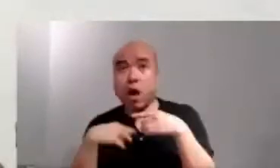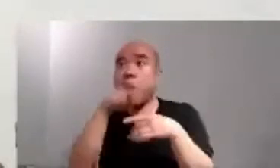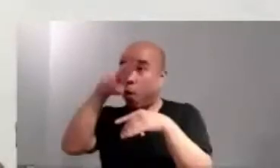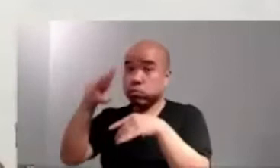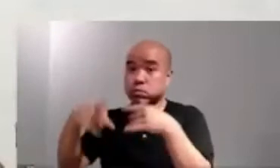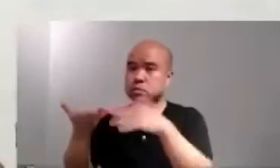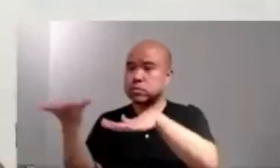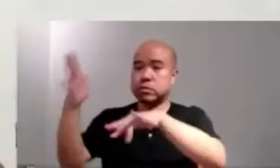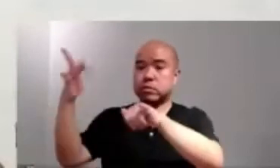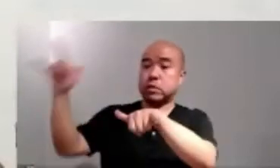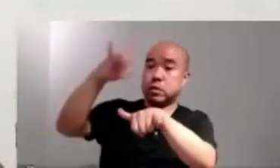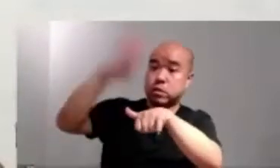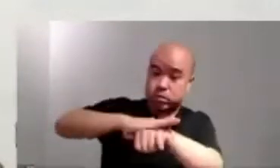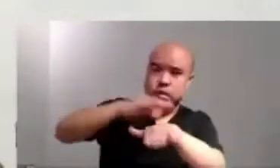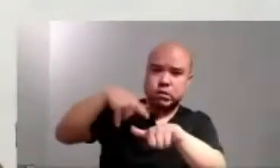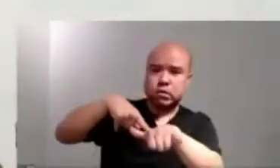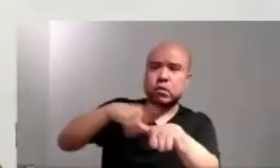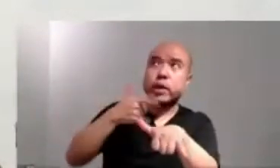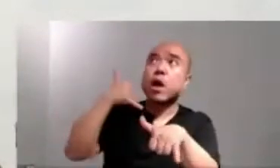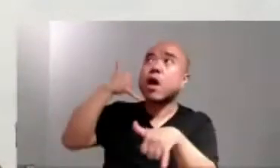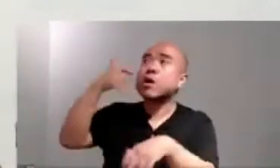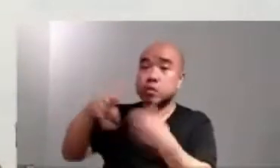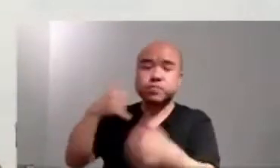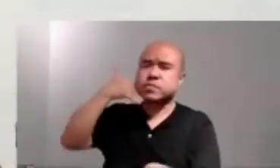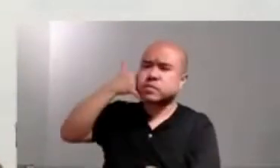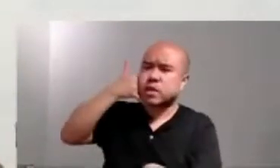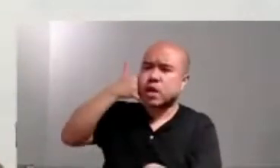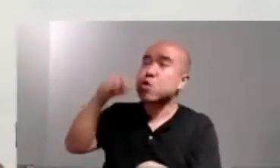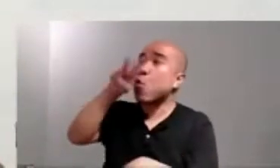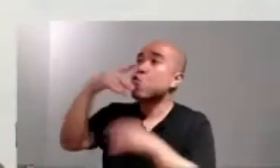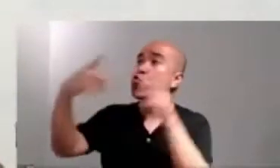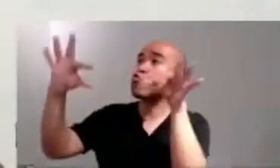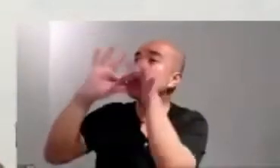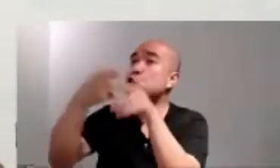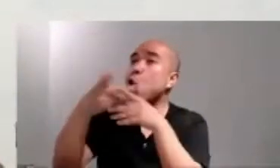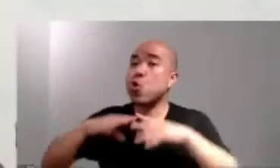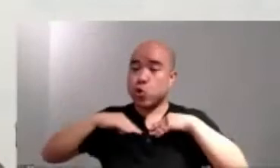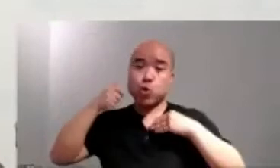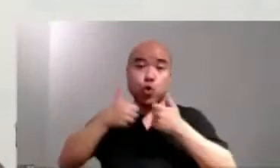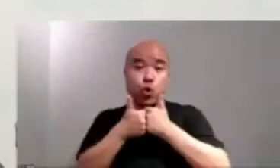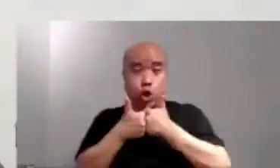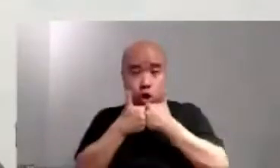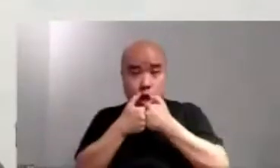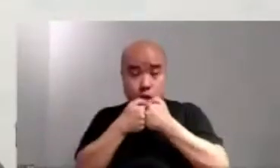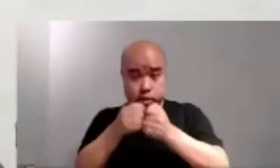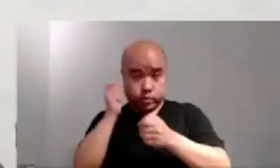個男士打咗個電話俾個戴住套嘅老婆。之餘仲有一個好消息喎，佢哋咧終於可以將呢一